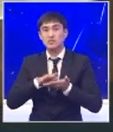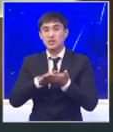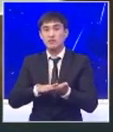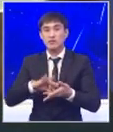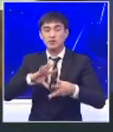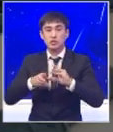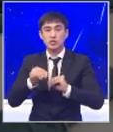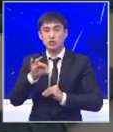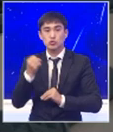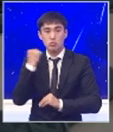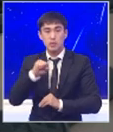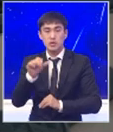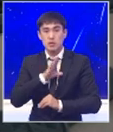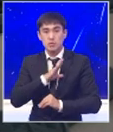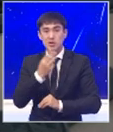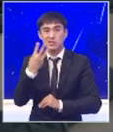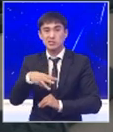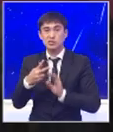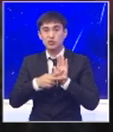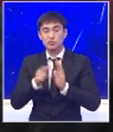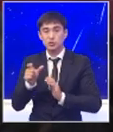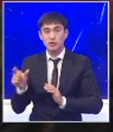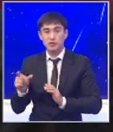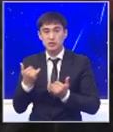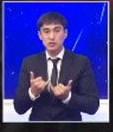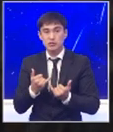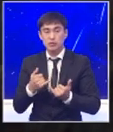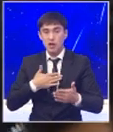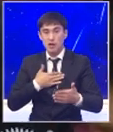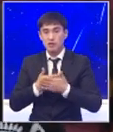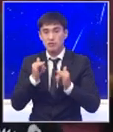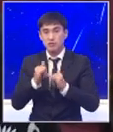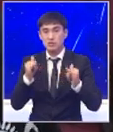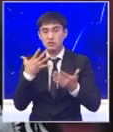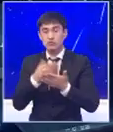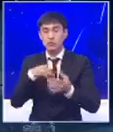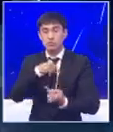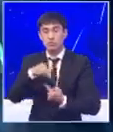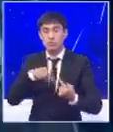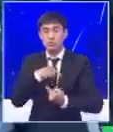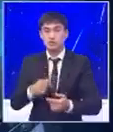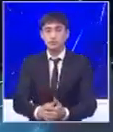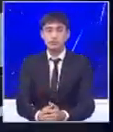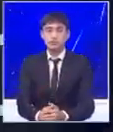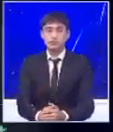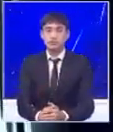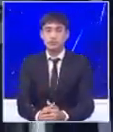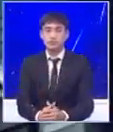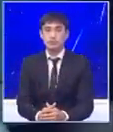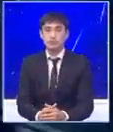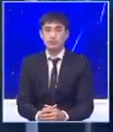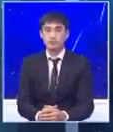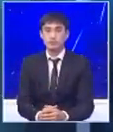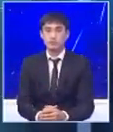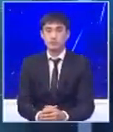в результате в Жетысу победителями стали 38 человек сегодня Они активно развивают свой бизнес Надежда Белова